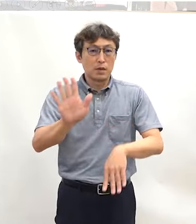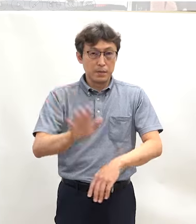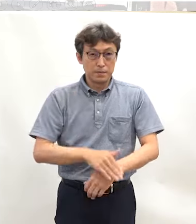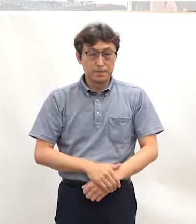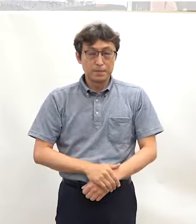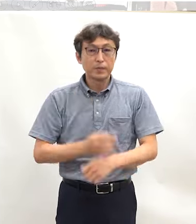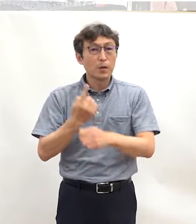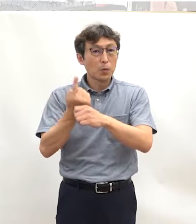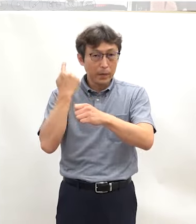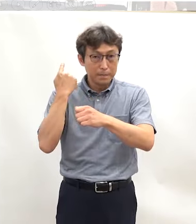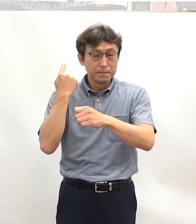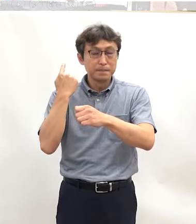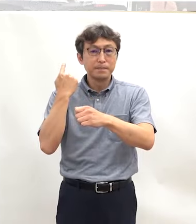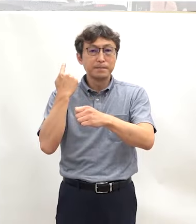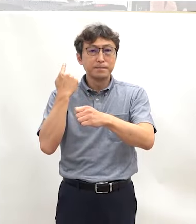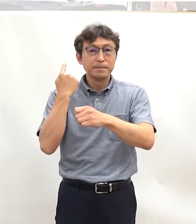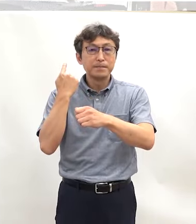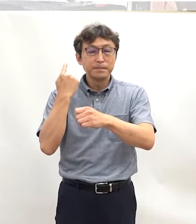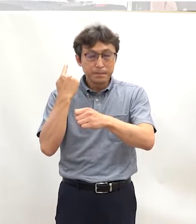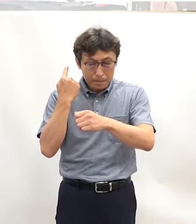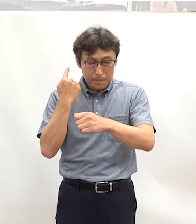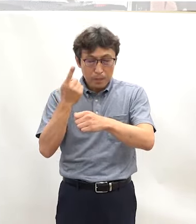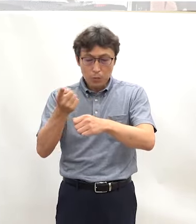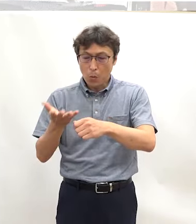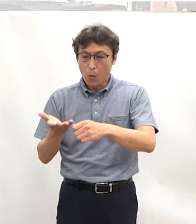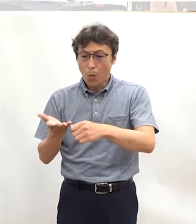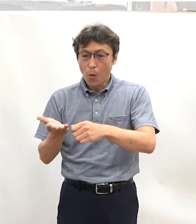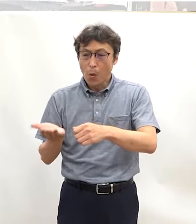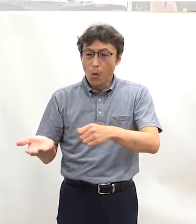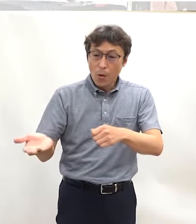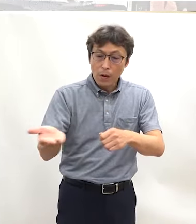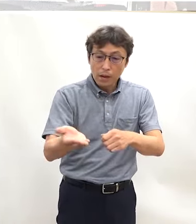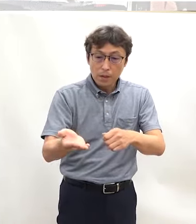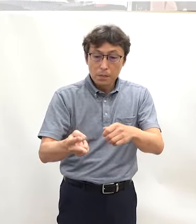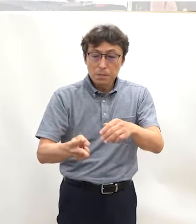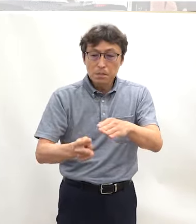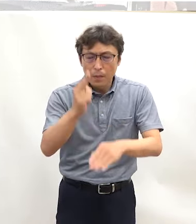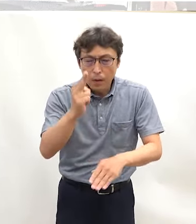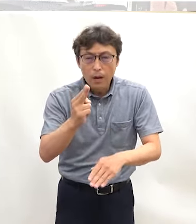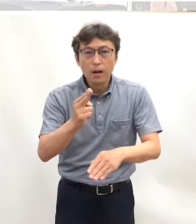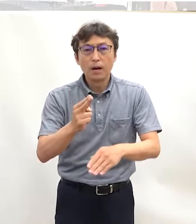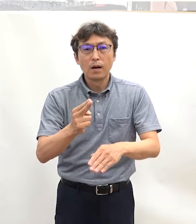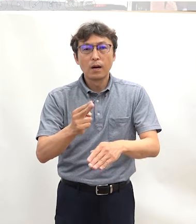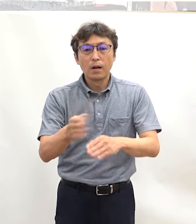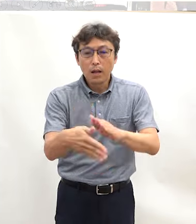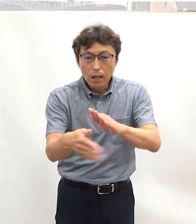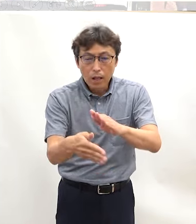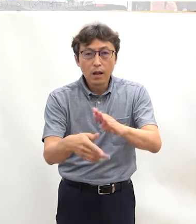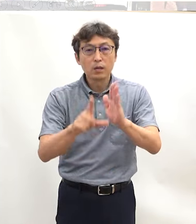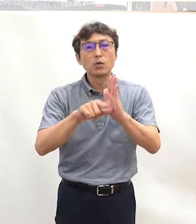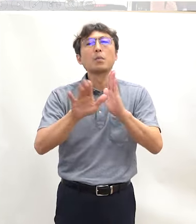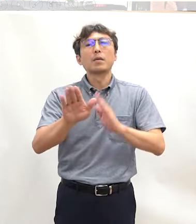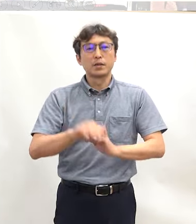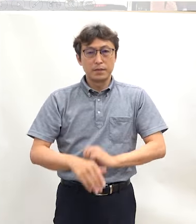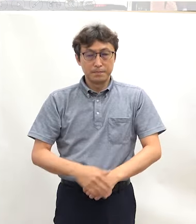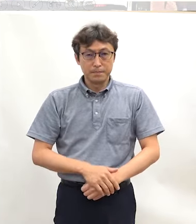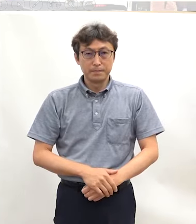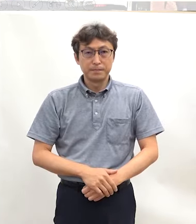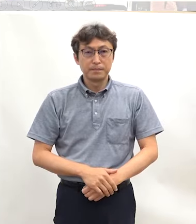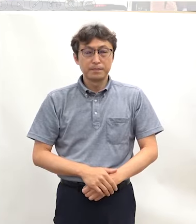昨年は当番を組めないという、日もあったわけであります。まあ、一方でですね、小児科医